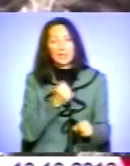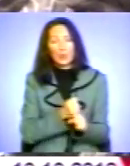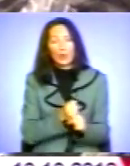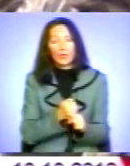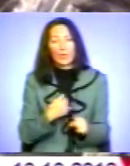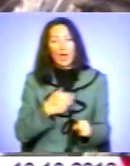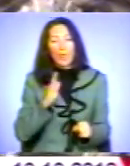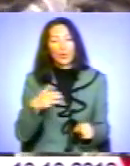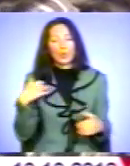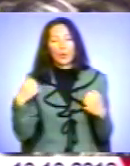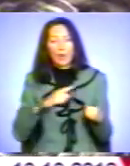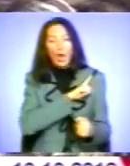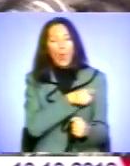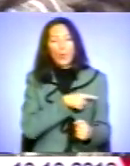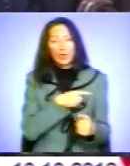думаю, підтягнуся.